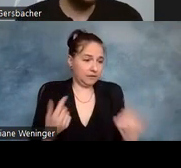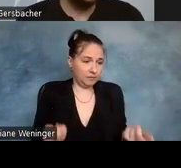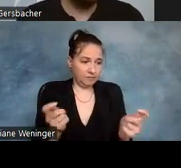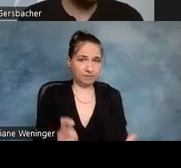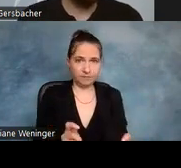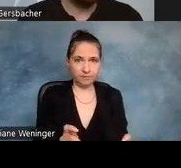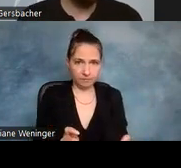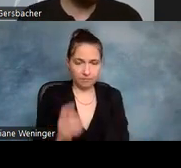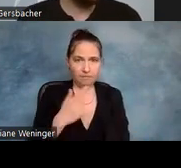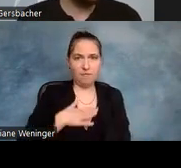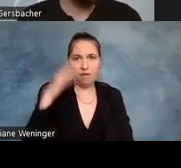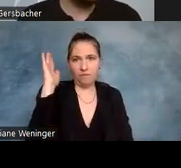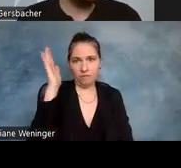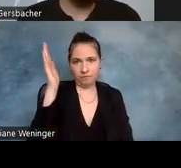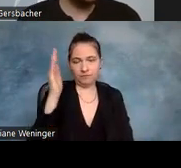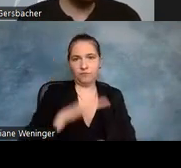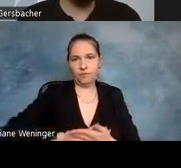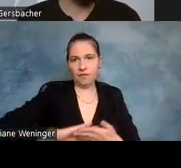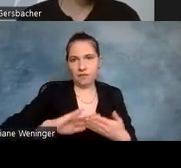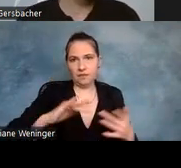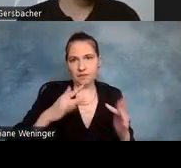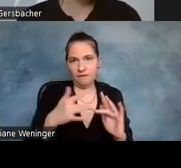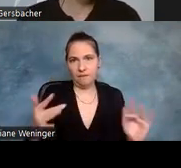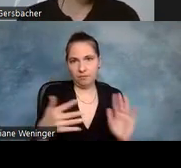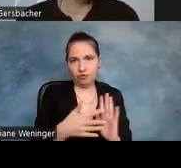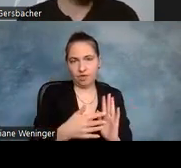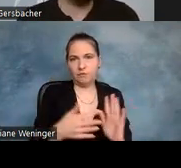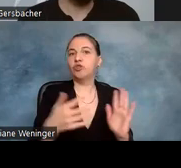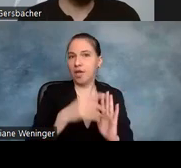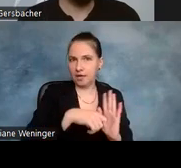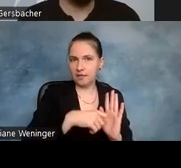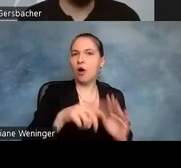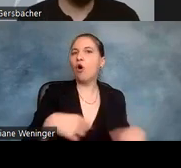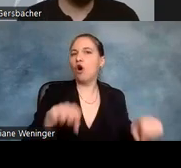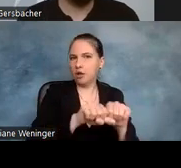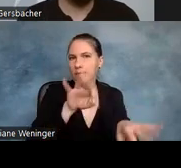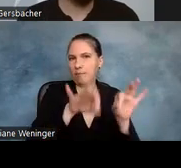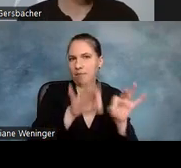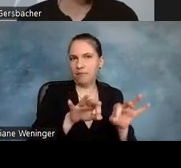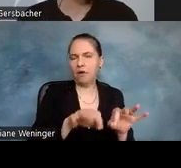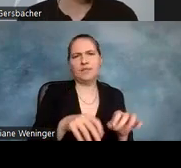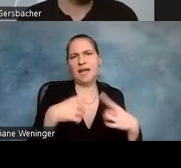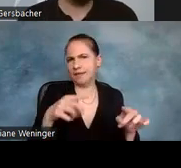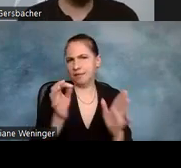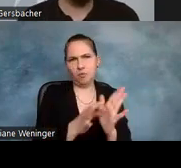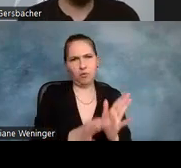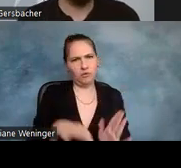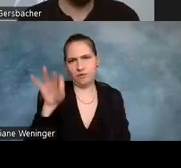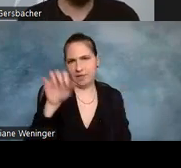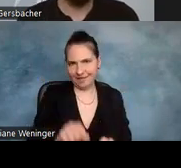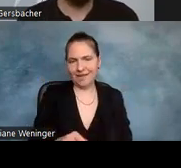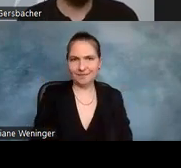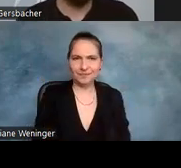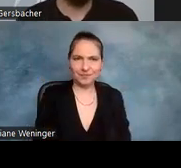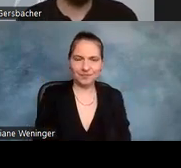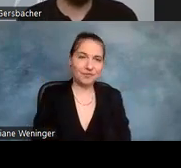Teil vom Easy Web Check Checkliste. Wie gesagt, findet man auch online, dass wir noch die ganzen restlichen Punkte noch drauf. Und ja,